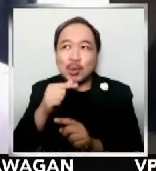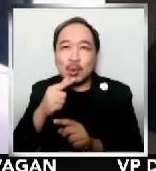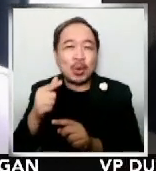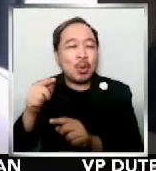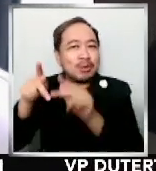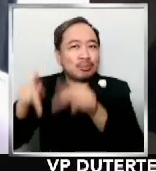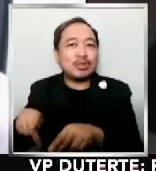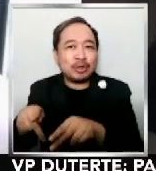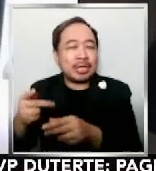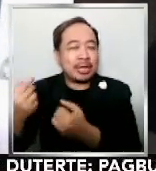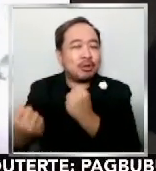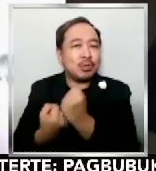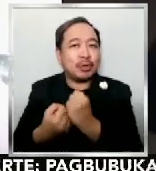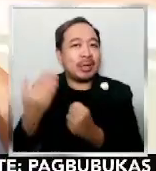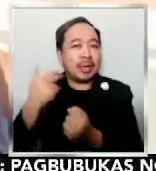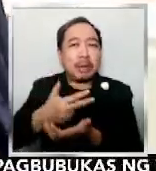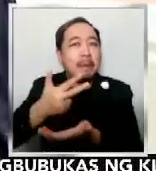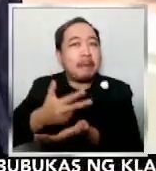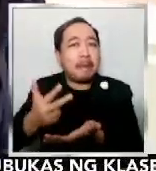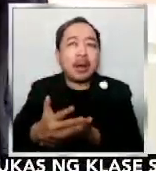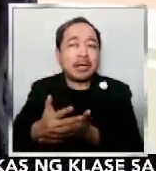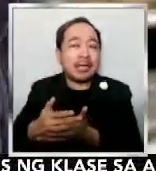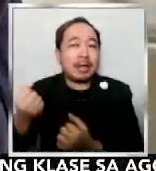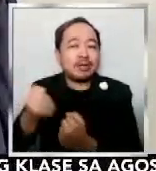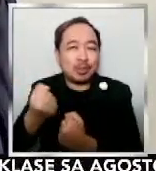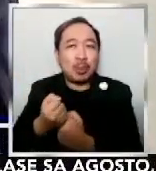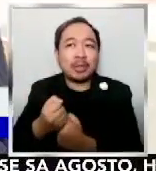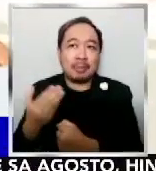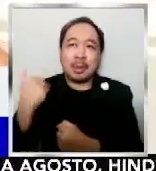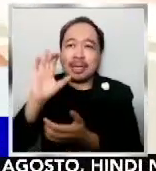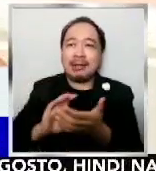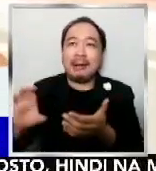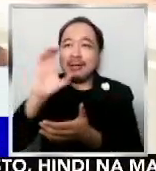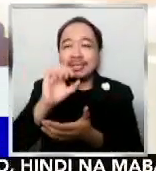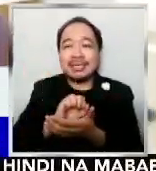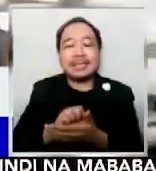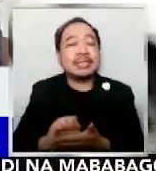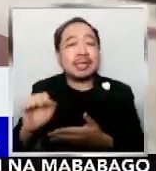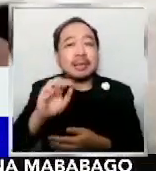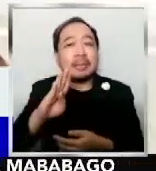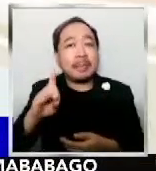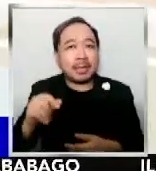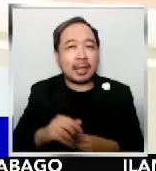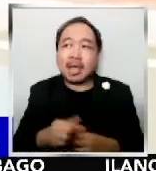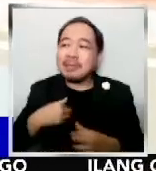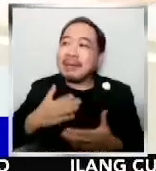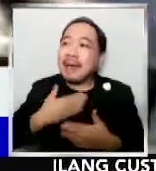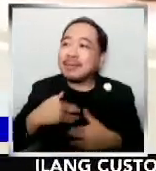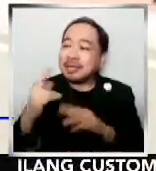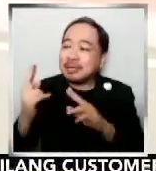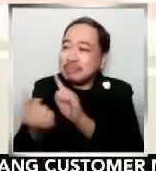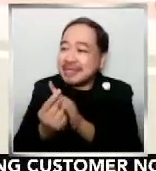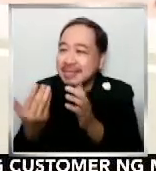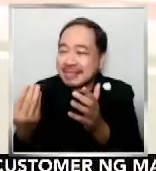Sebastian College. Sabi ko, alam mo, Sara, natutuwa ako, nakita tayo. Kasi siyempre, matagal na tayo. Hindi ka naman iba sa akin, parang pamilya